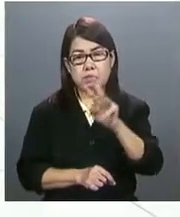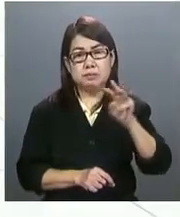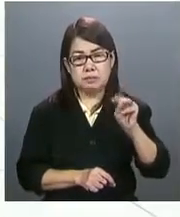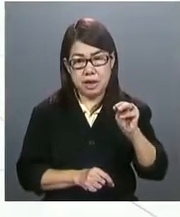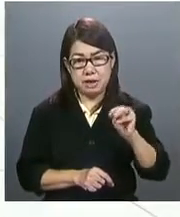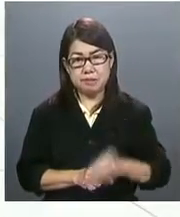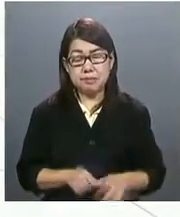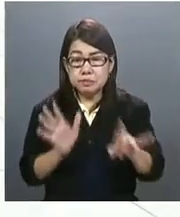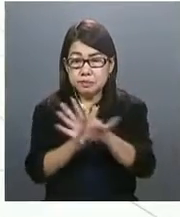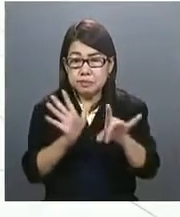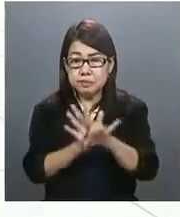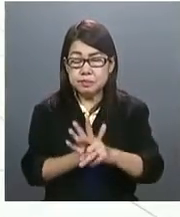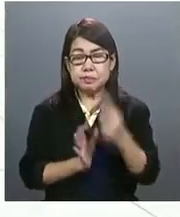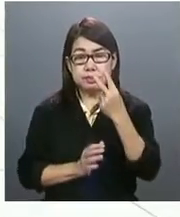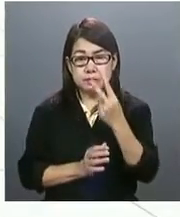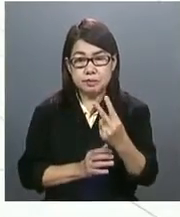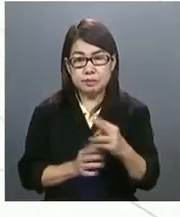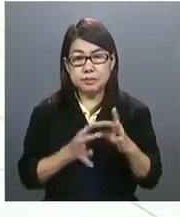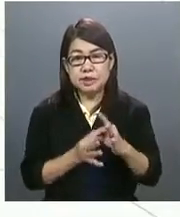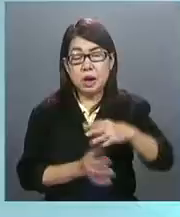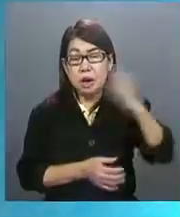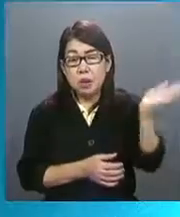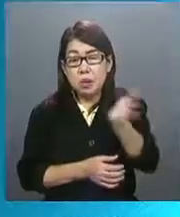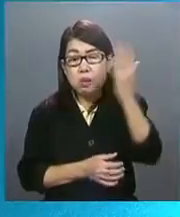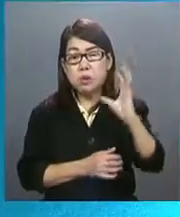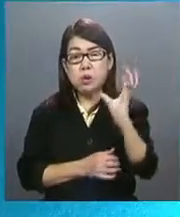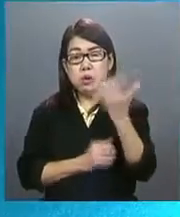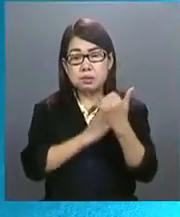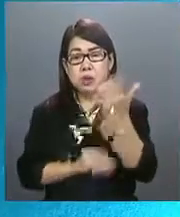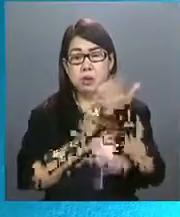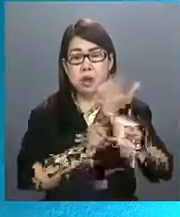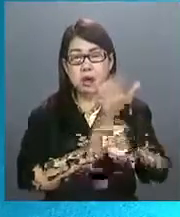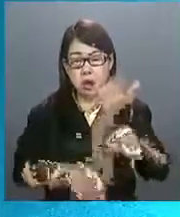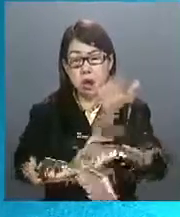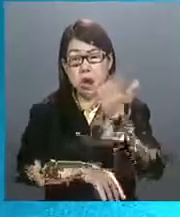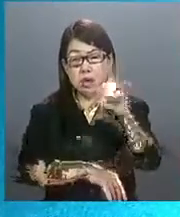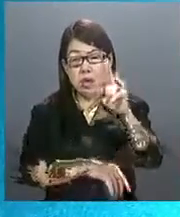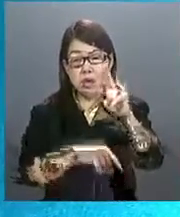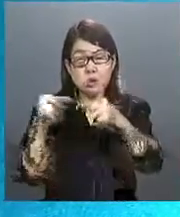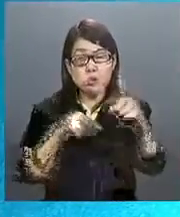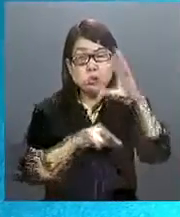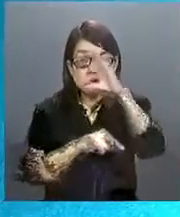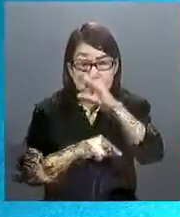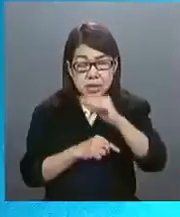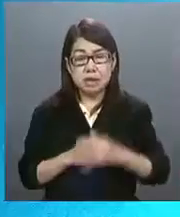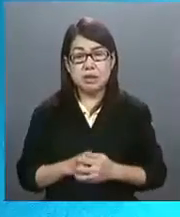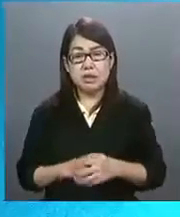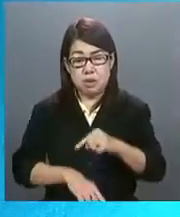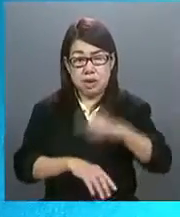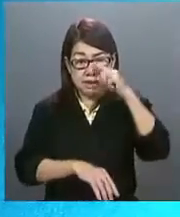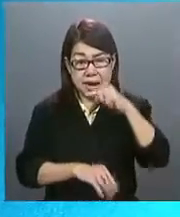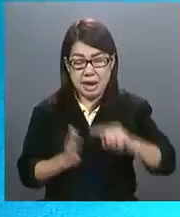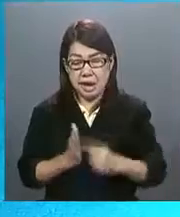และทิ้งท้ายช่วงนี้เราจะไปตรวจสอบสภาพอากาศรอบโลกกันค่ะช่วงเวลาเที่ยงถึง2ทุ่มคืนนี้ตามเวลาในประเทศไทยเริ่มจากทวีปเอเ